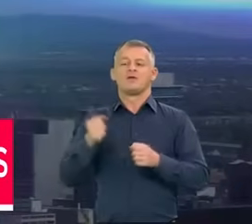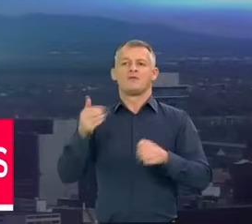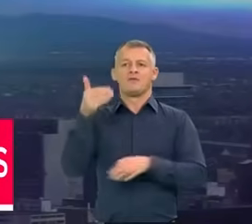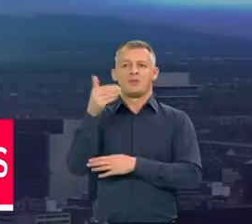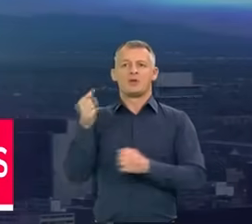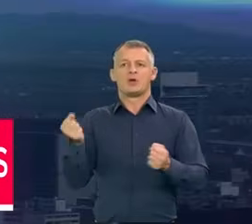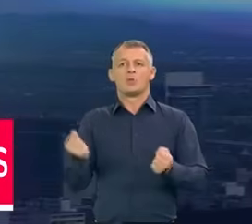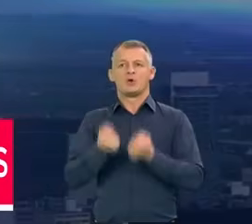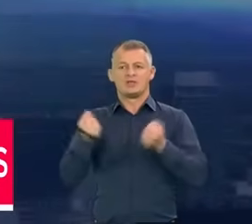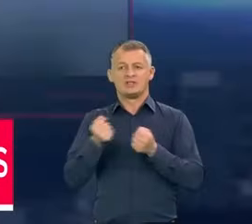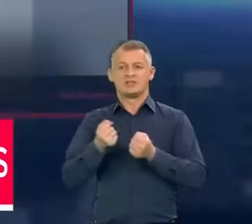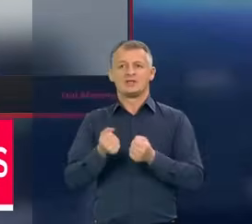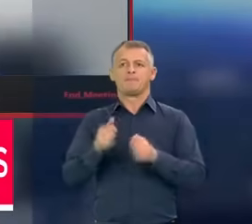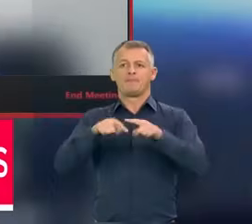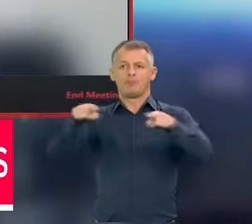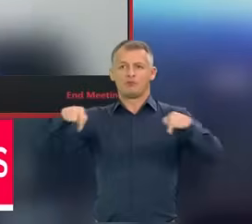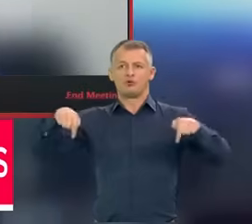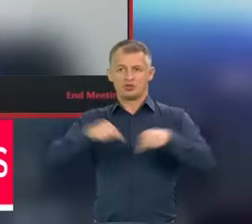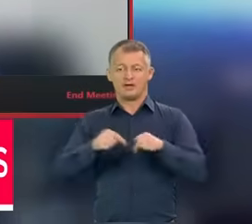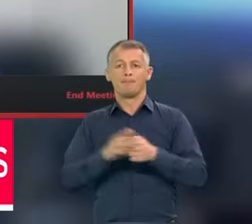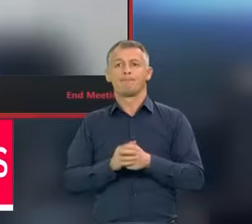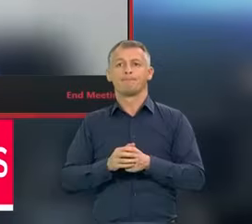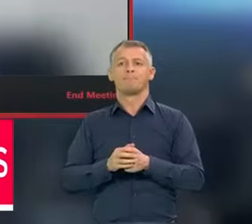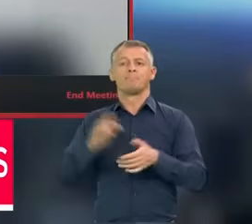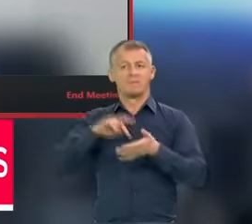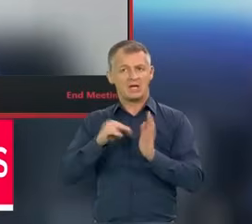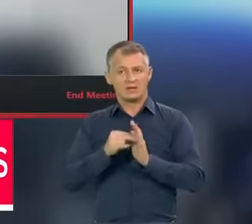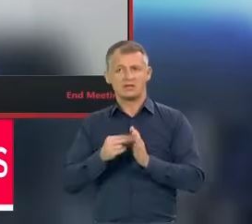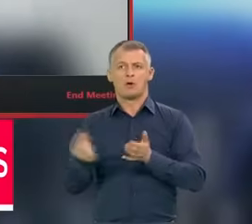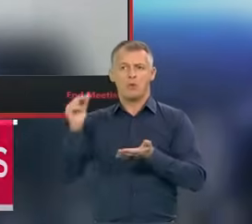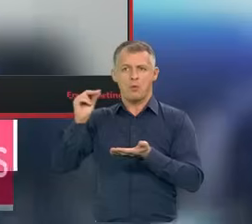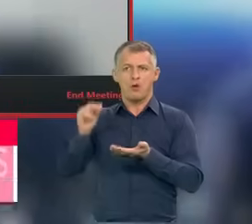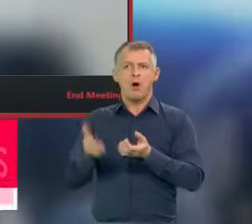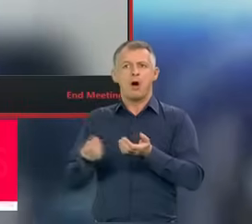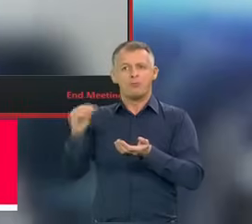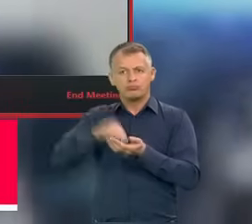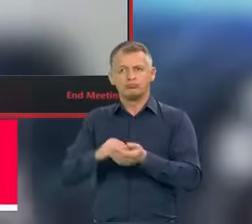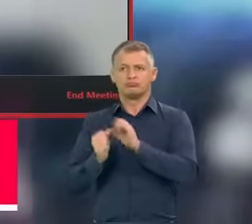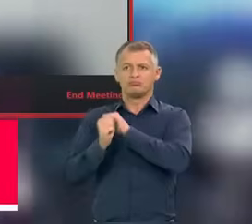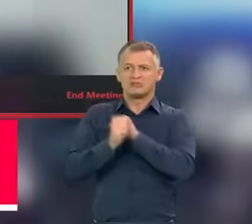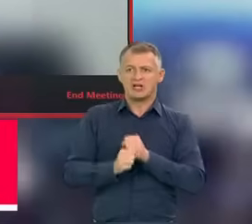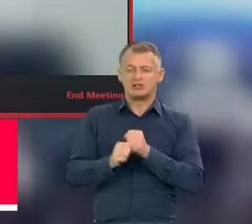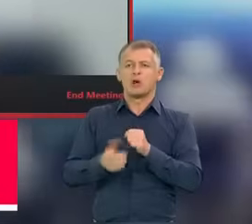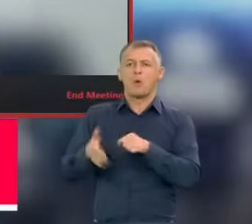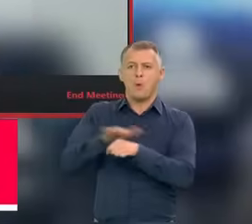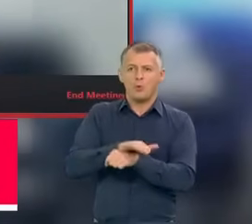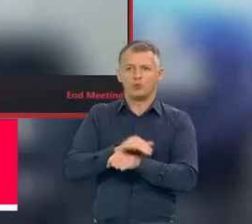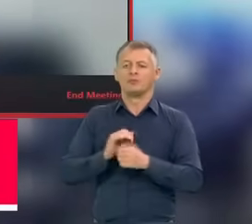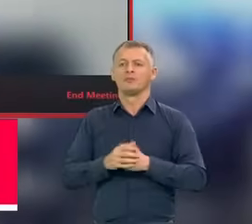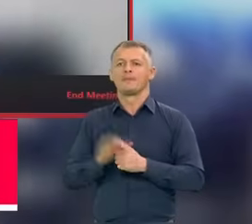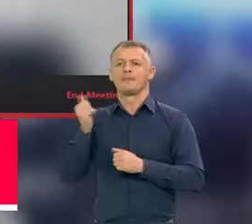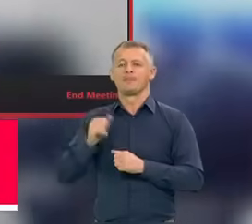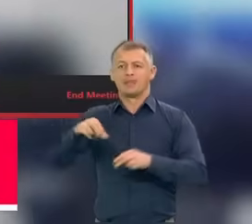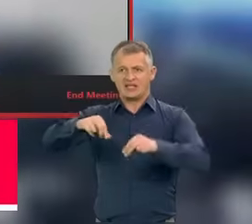suntem în stare de alertă și ne am pregătit s au umplut mii de saag de nisip s au adus utilaje de intervenție